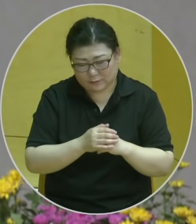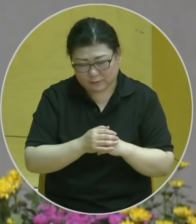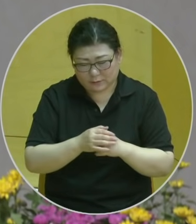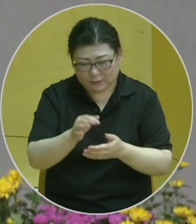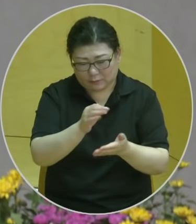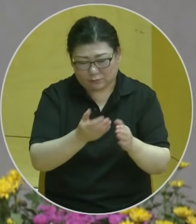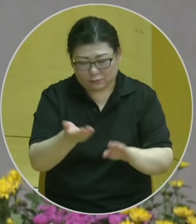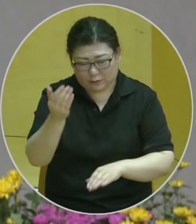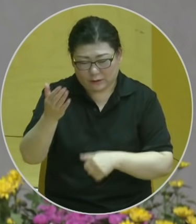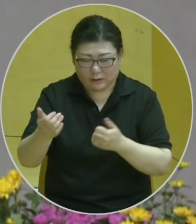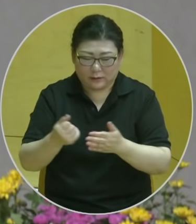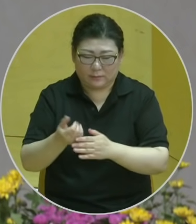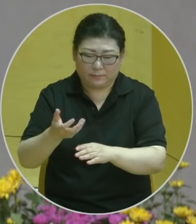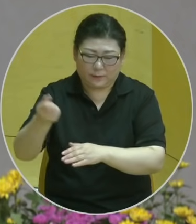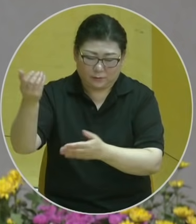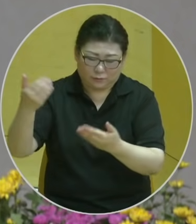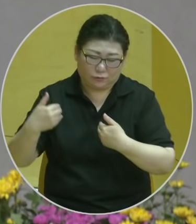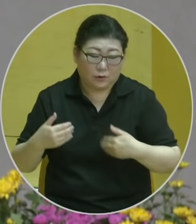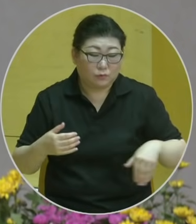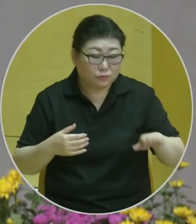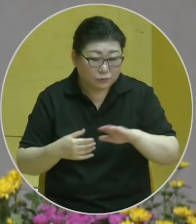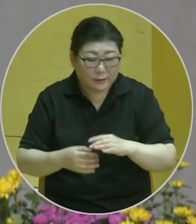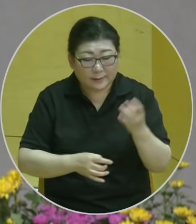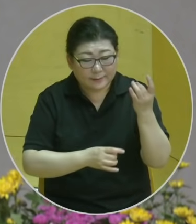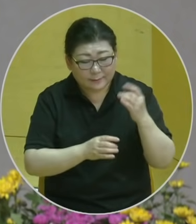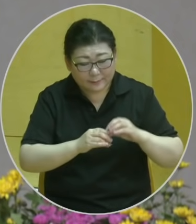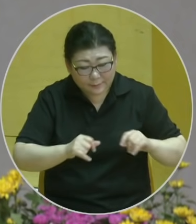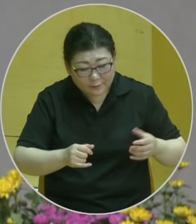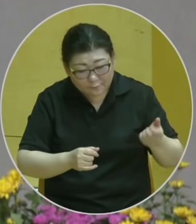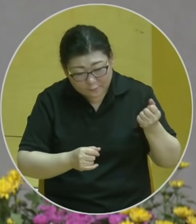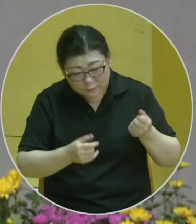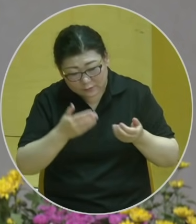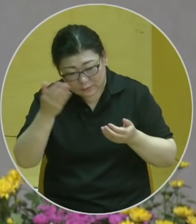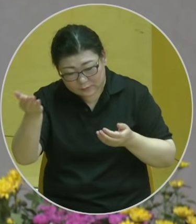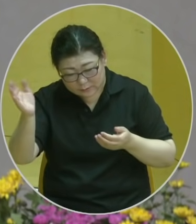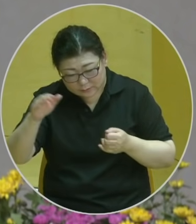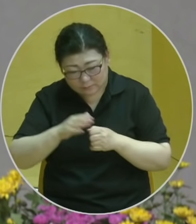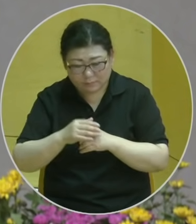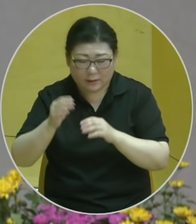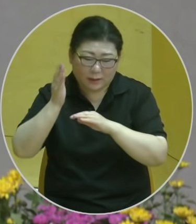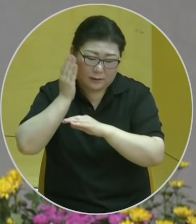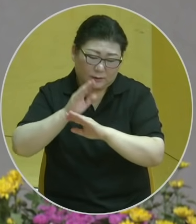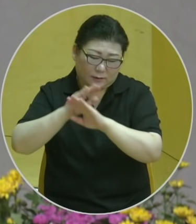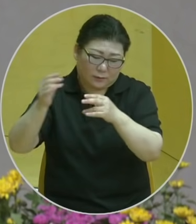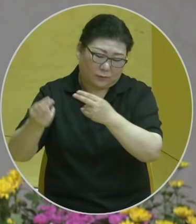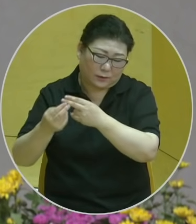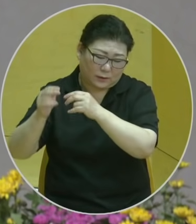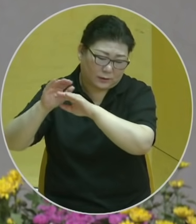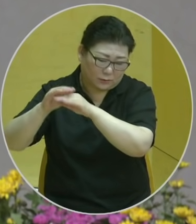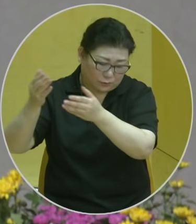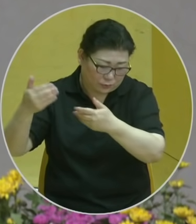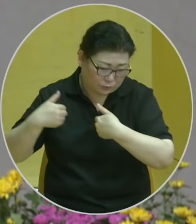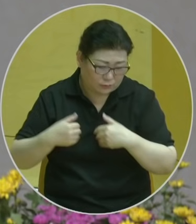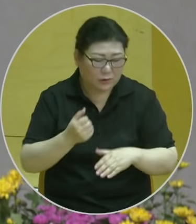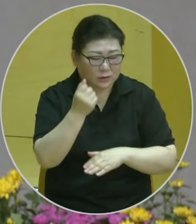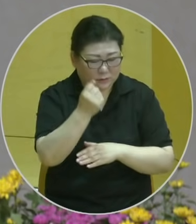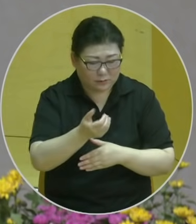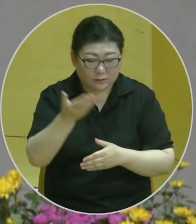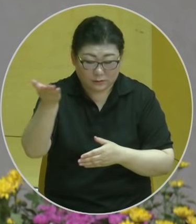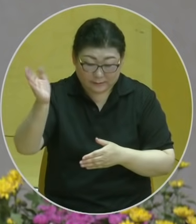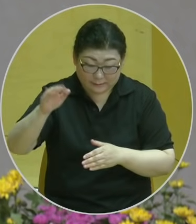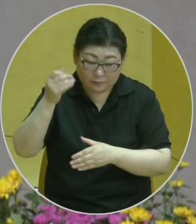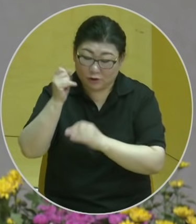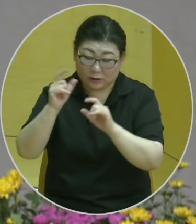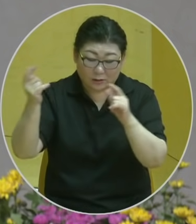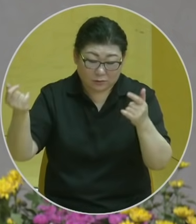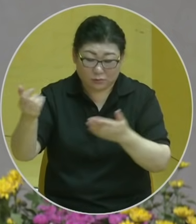받아주시며 우리는 땅의 것을 드리지만 하늘 곳간에 쌓아두시는 주님, 썩어질 것을 드리지만 썩지 않을 것으로 거두시는 그